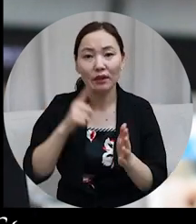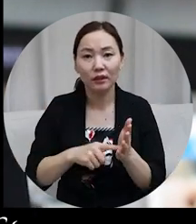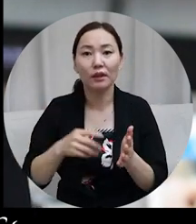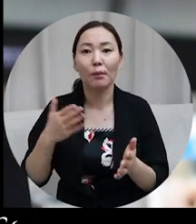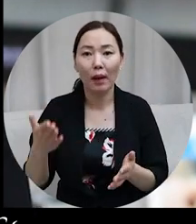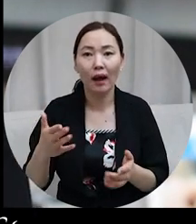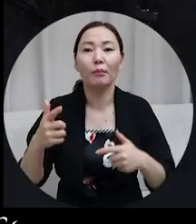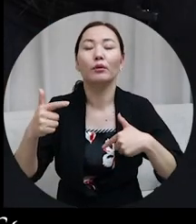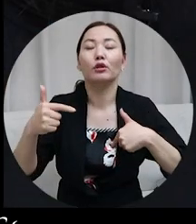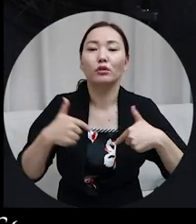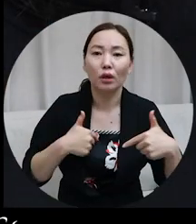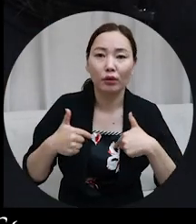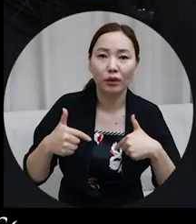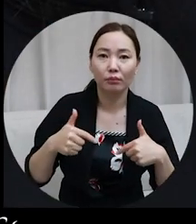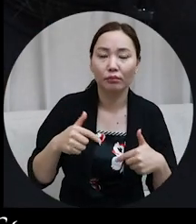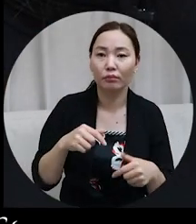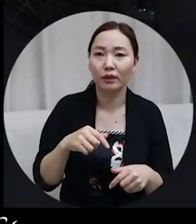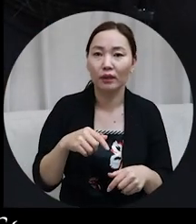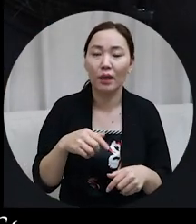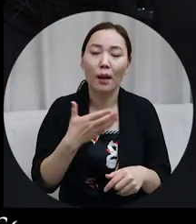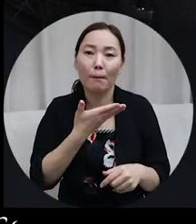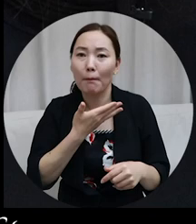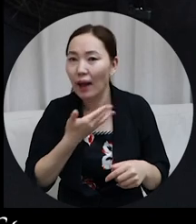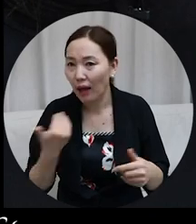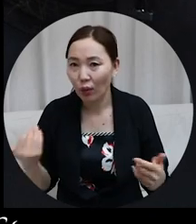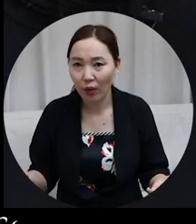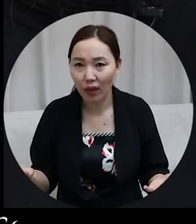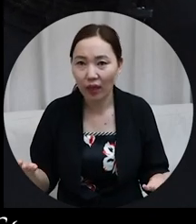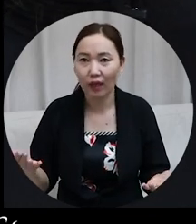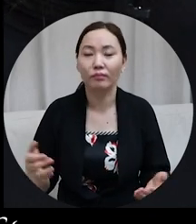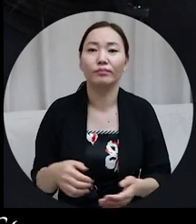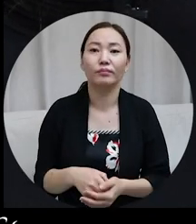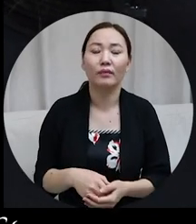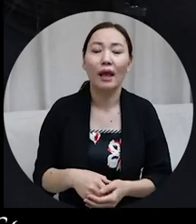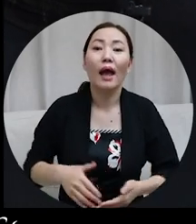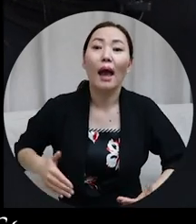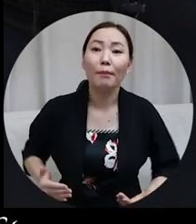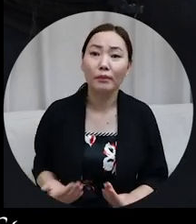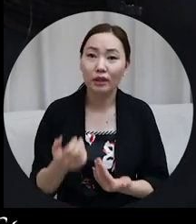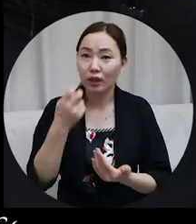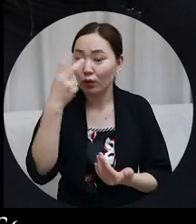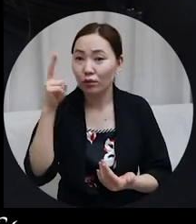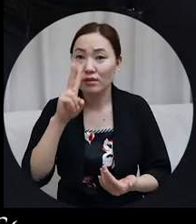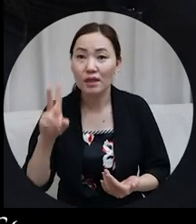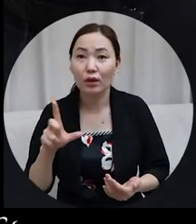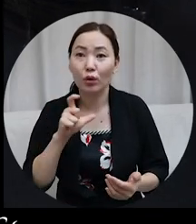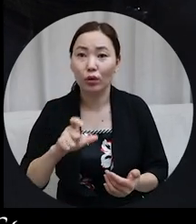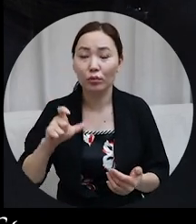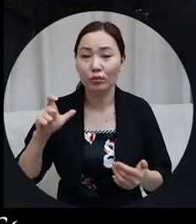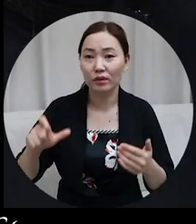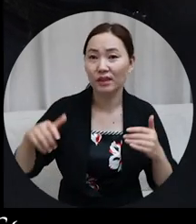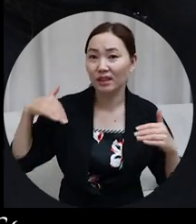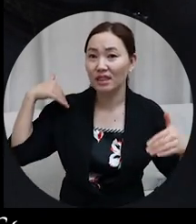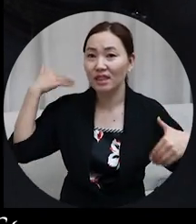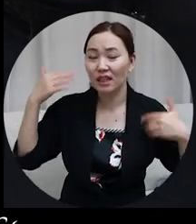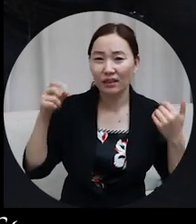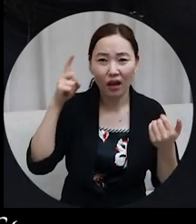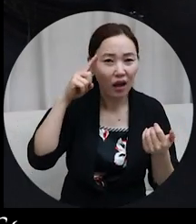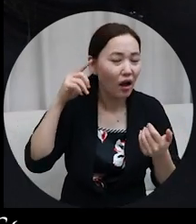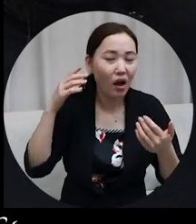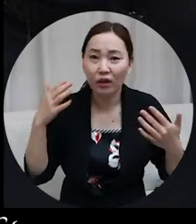дээ. Тэр нь бол тийм. Юм уу амьдрал одоо сайн үзээгүй жаргалтай л хүмүүс ярьдаг болоо гэж боддог шүү дээ. Тэгээ нэг жаргалаа ойлгодгүй